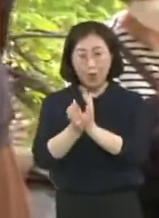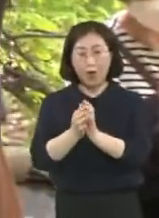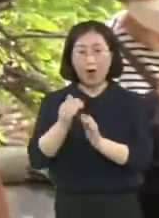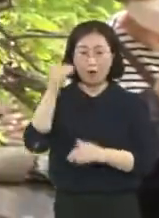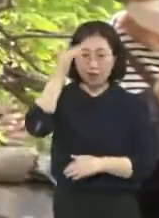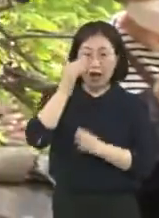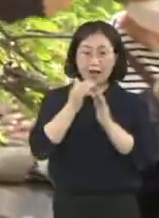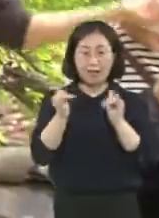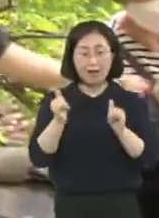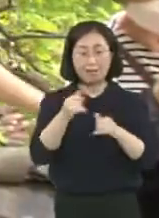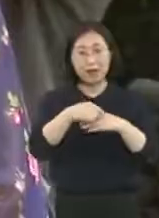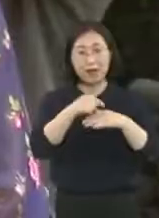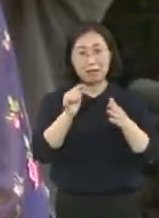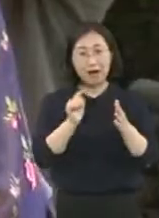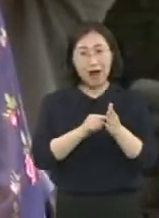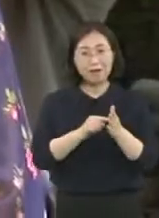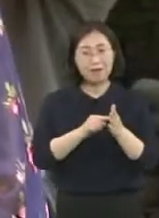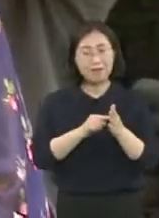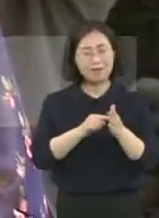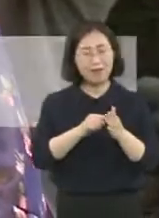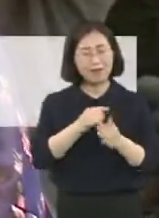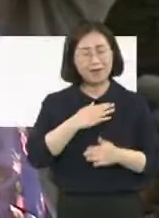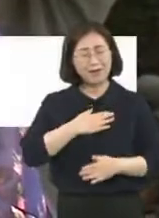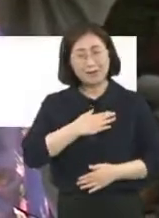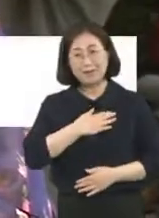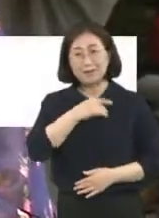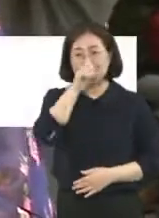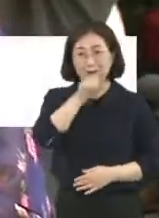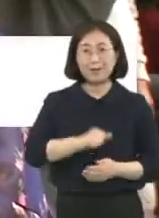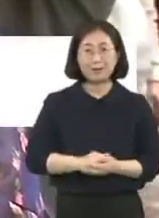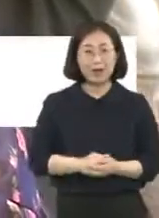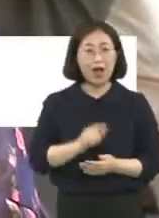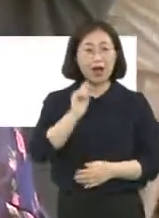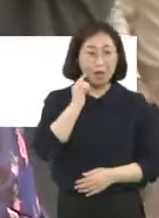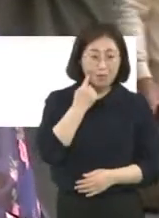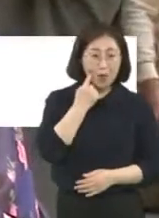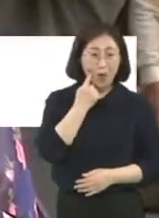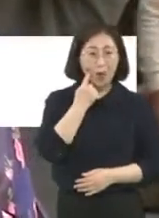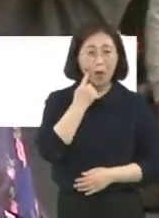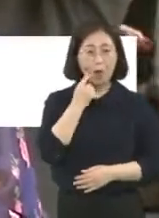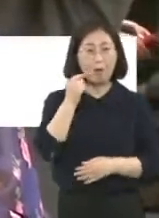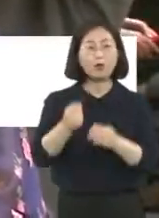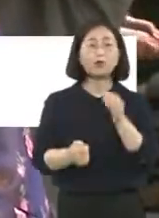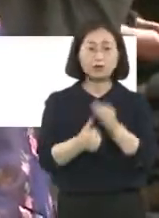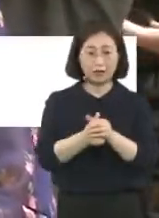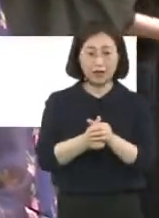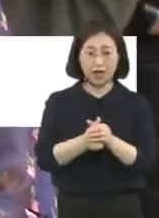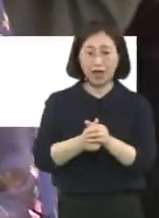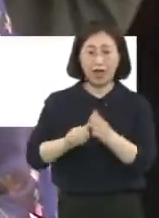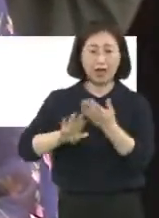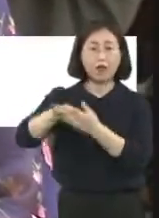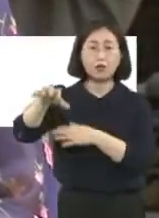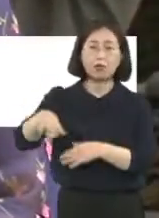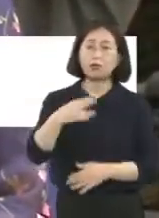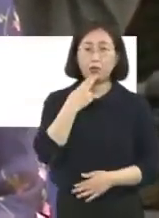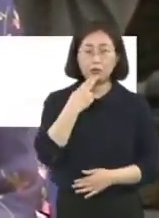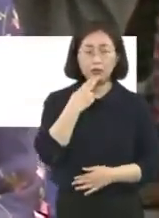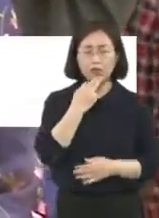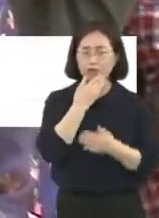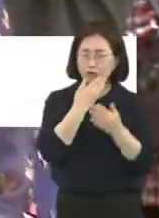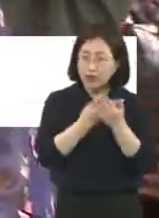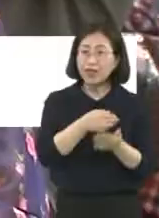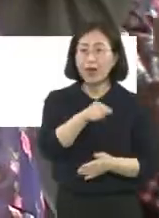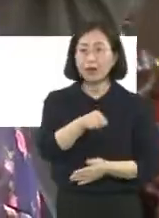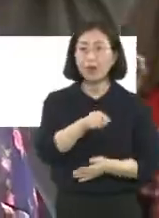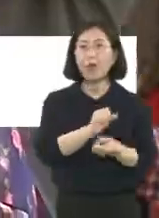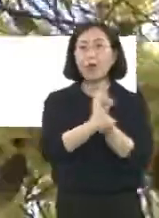마음을 사로잡습니다. 이쁘기도 하고 특이하고 어디 가도 볼 수 없으니까 너무 귀한 꽃이죠.